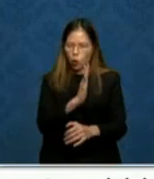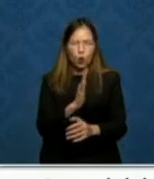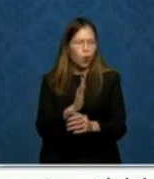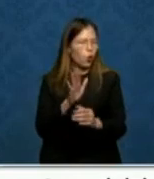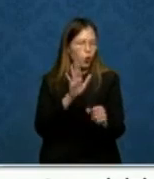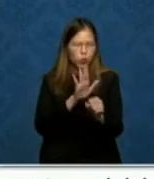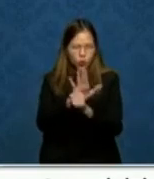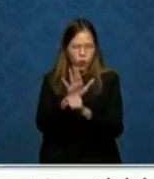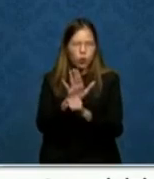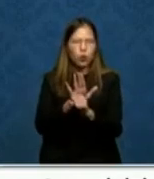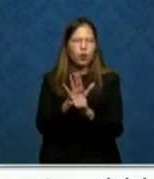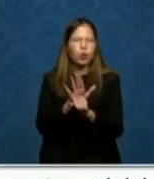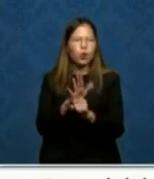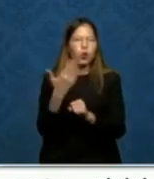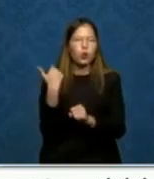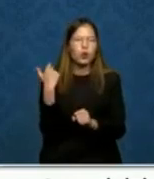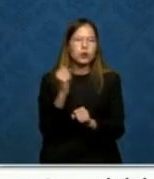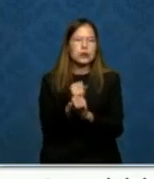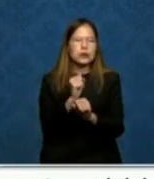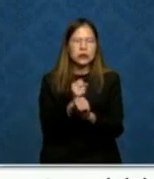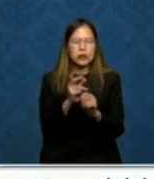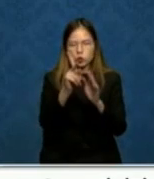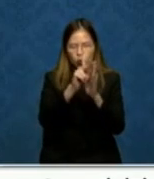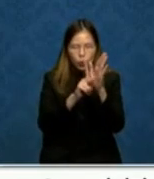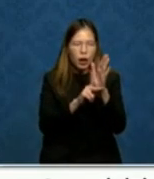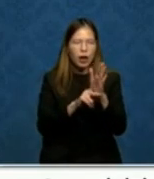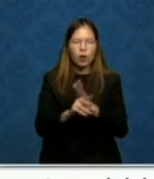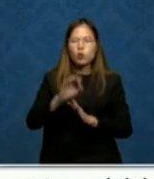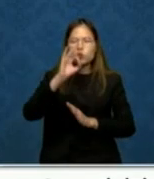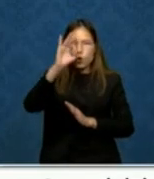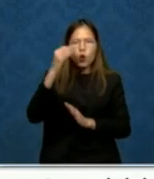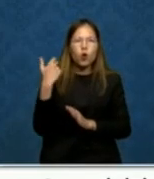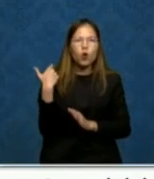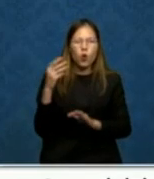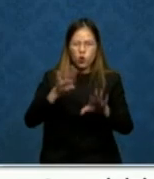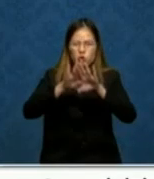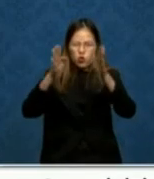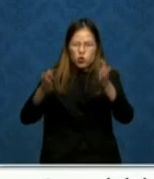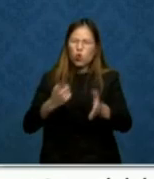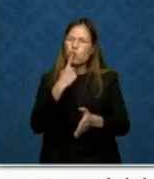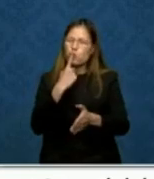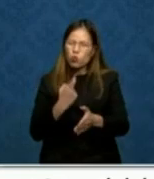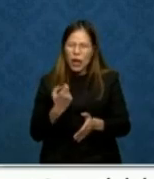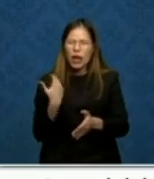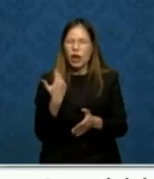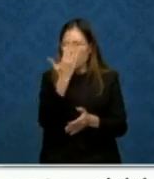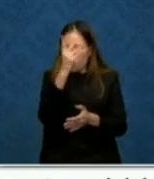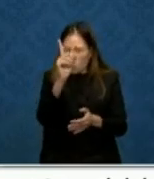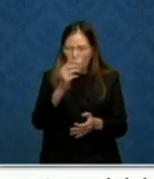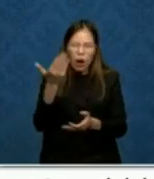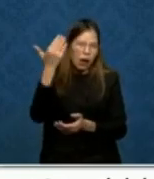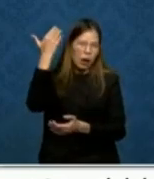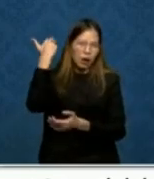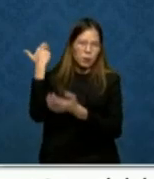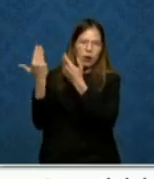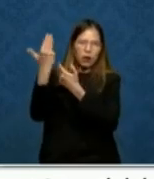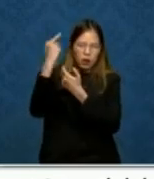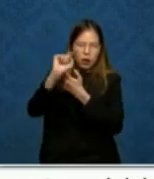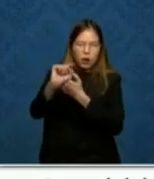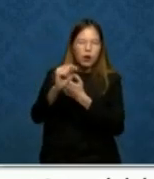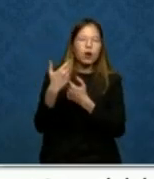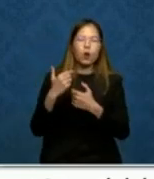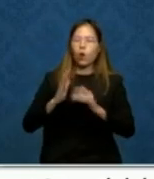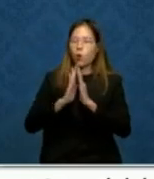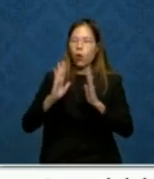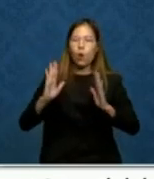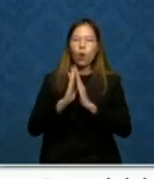ฎหมายราชทัณฑ์ที่ต้องบัญญัติเกี่ยวกับกระบวนการร้องทุกข์หรือว่าตู้แดงนั้นวันนี้ปฏิเสธไม่ได้เพราะเรื่องที่ผ่านมาเราต้องขอบคุณนะ